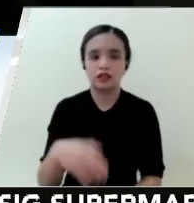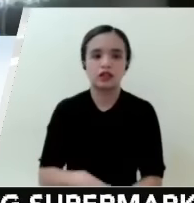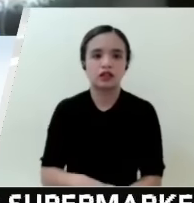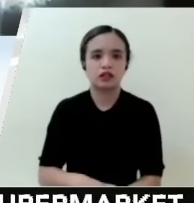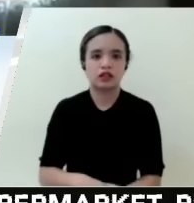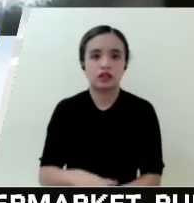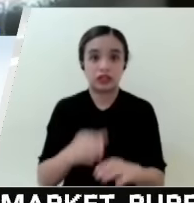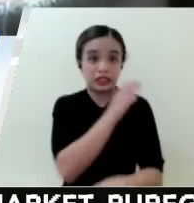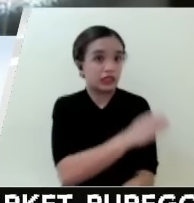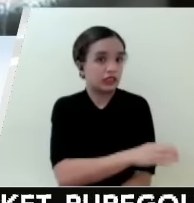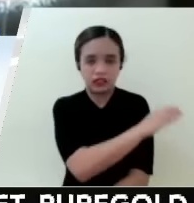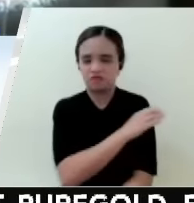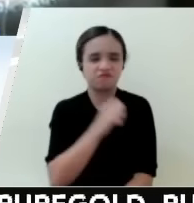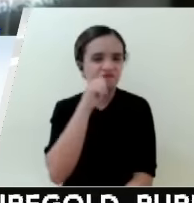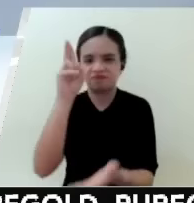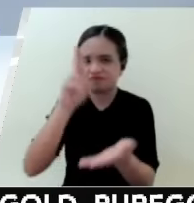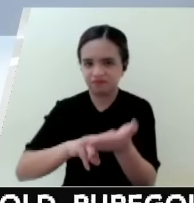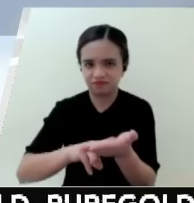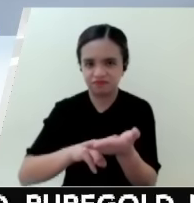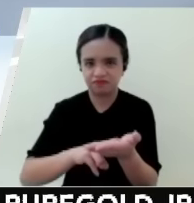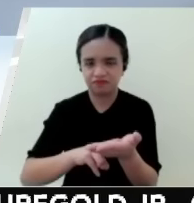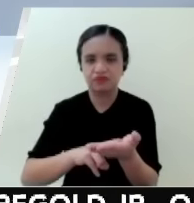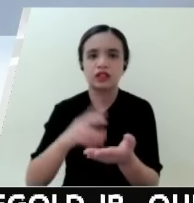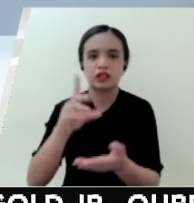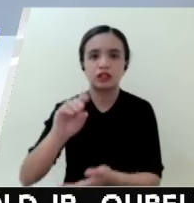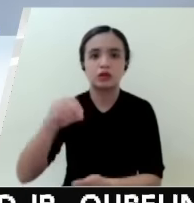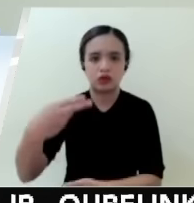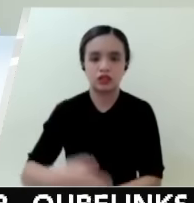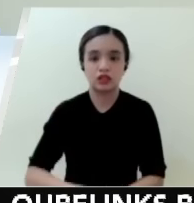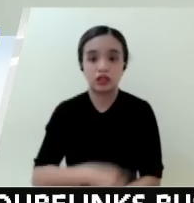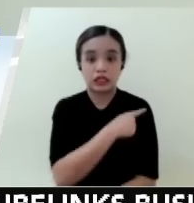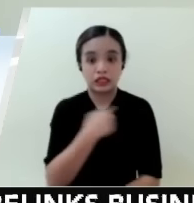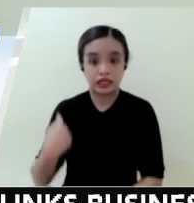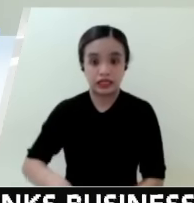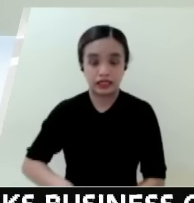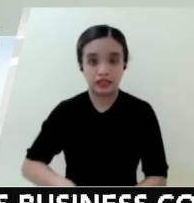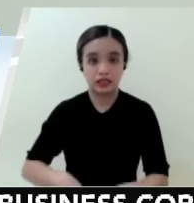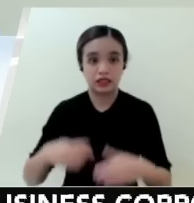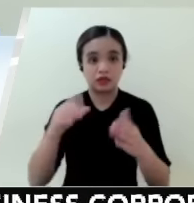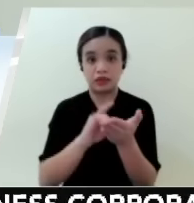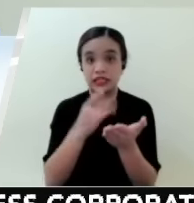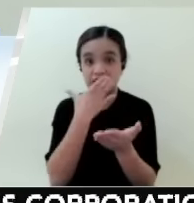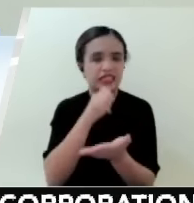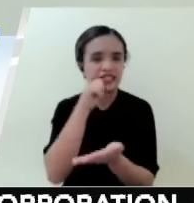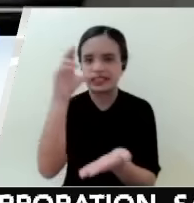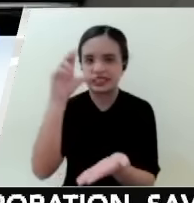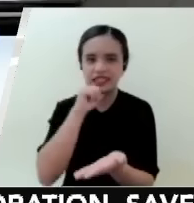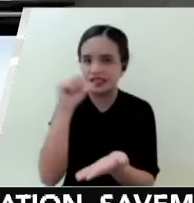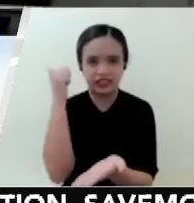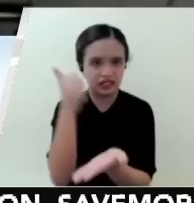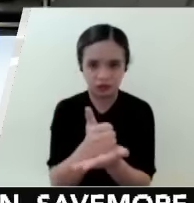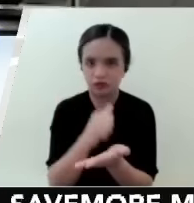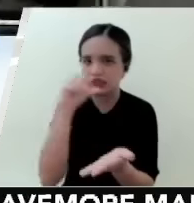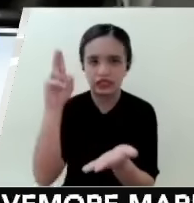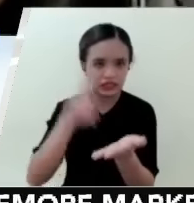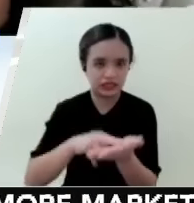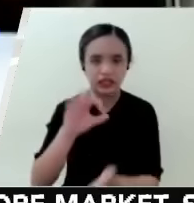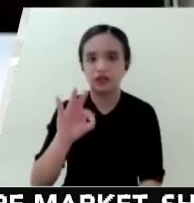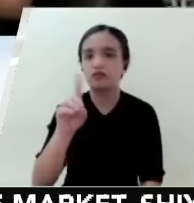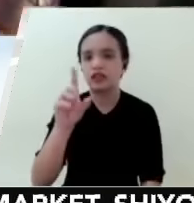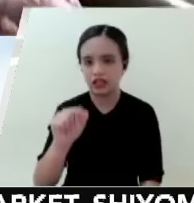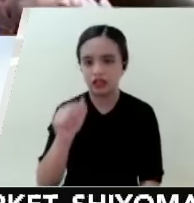ito. At ang mga nakitang Chinese medicine, nakumpirma rin ng NBI na hindi rehistrado sa Food and Drug Administration. Butika lang ang